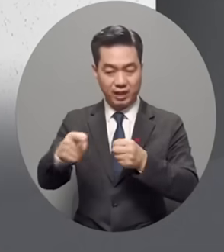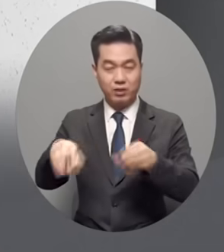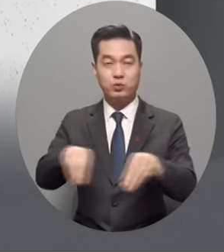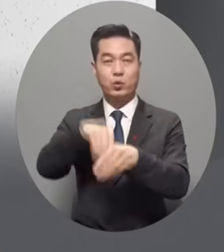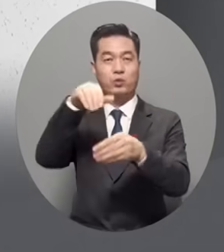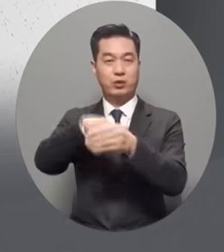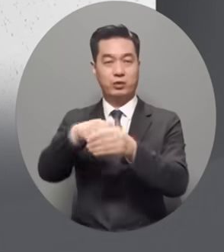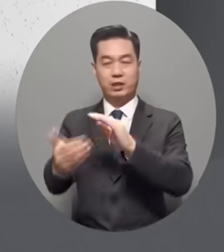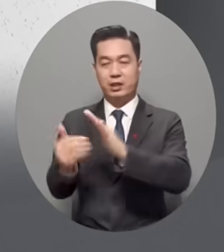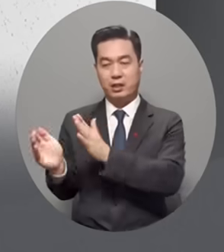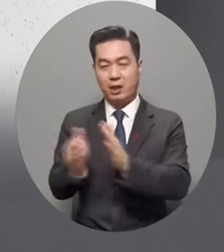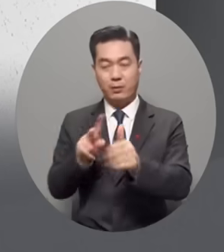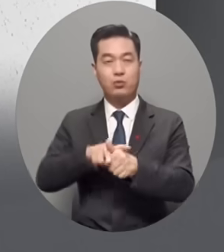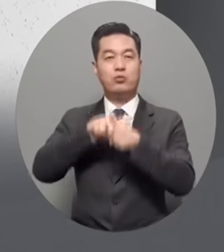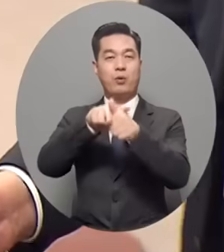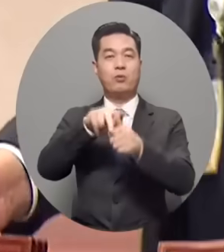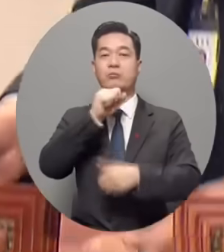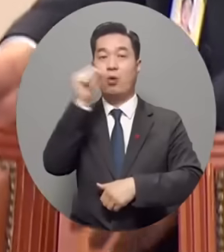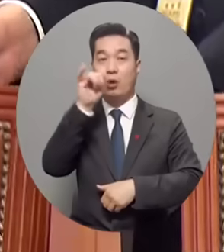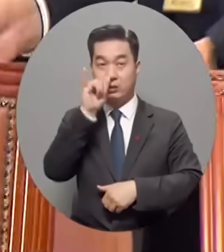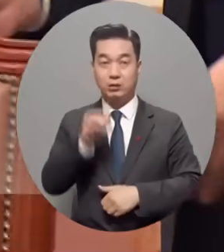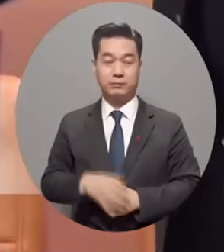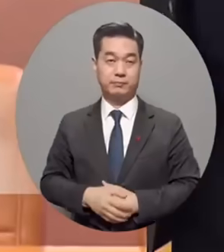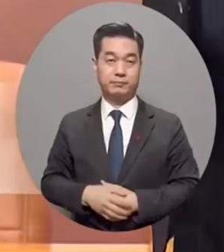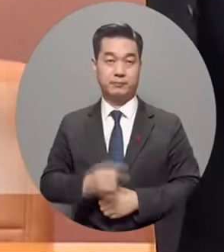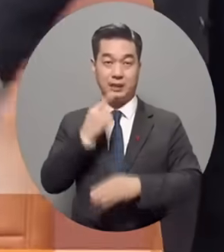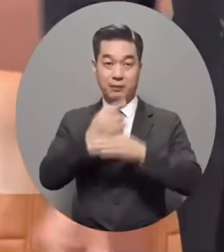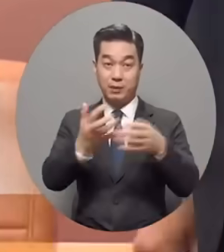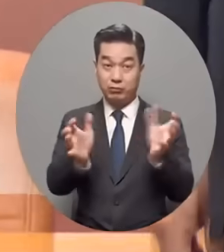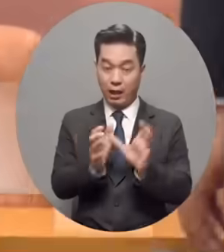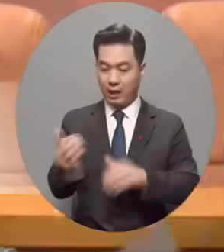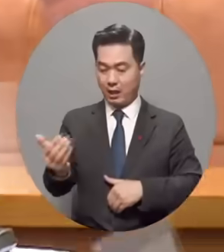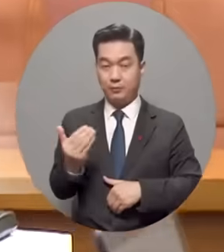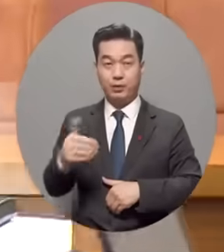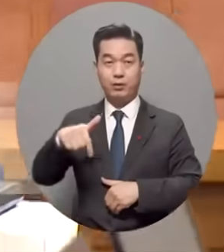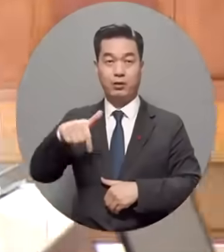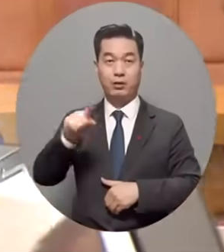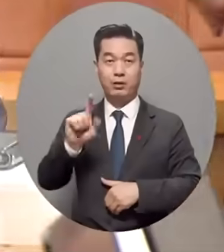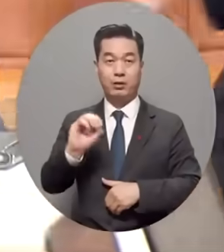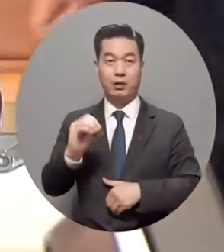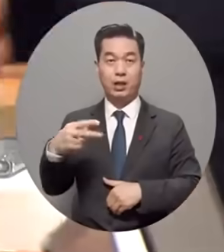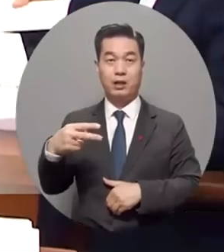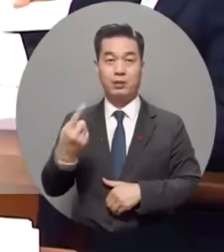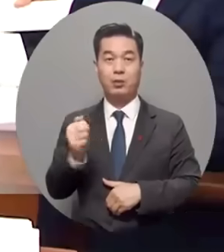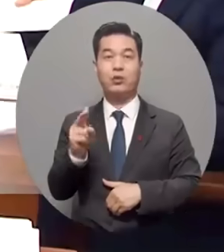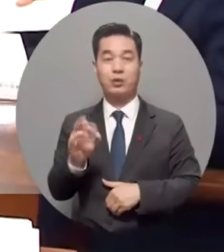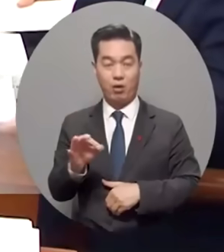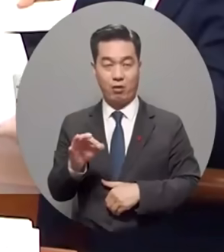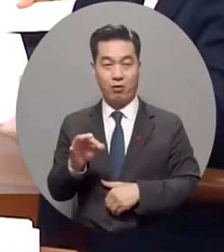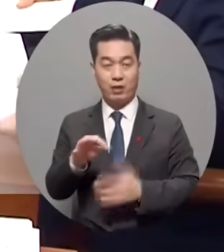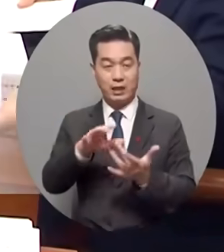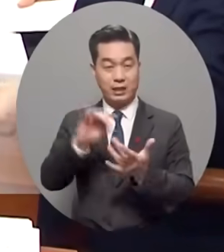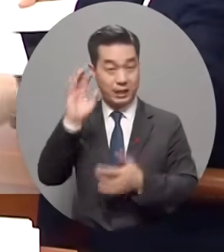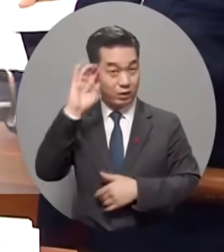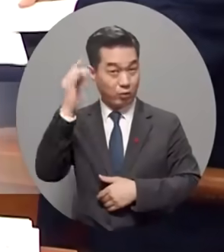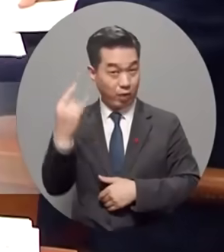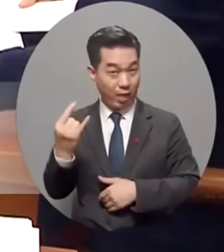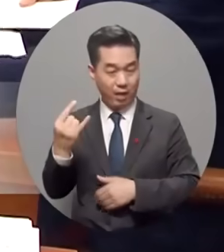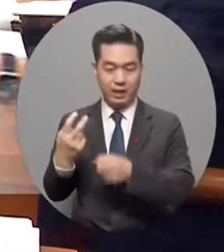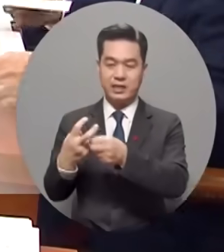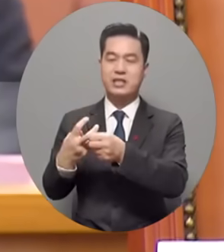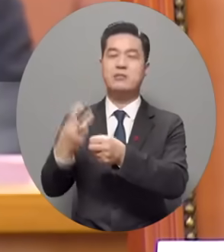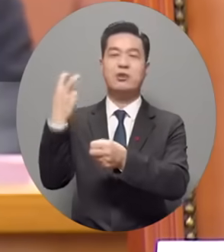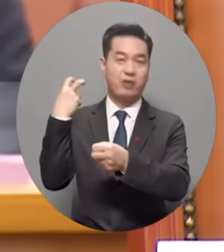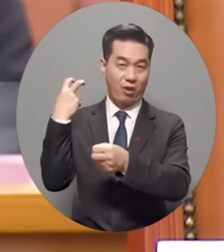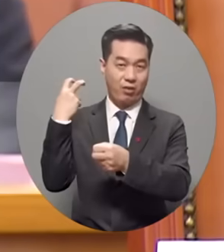후보 심사를 통과했습니다. 민주당은 앞서 강도영 해양수산부 장관 후보자 인사청문회에선 20년 전